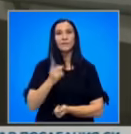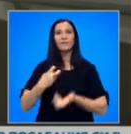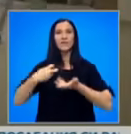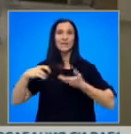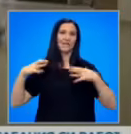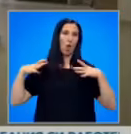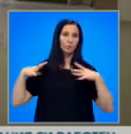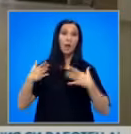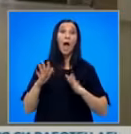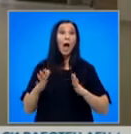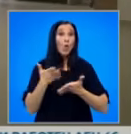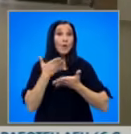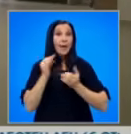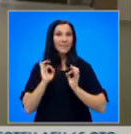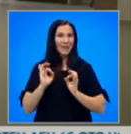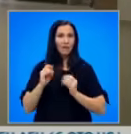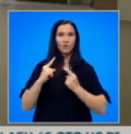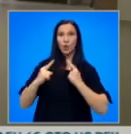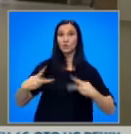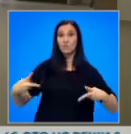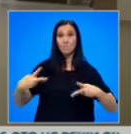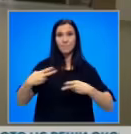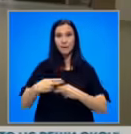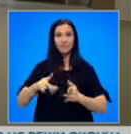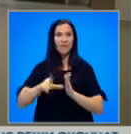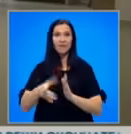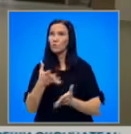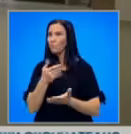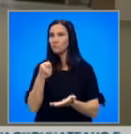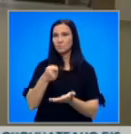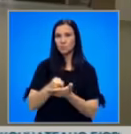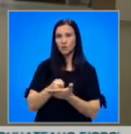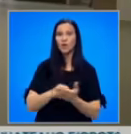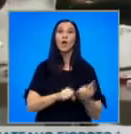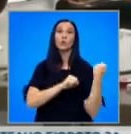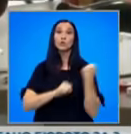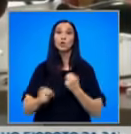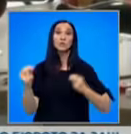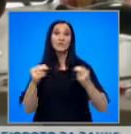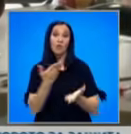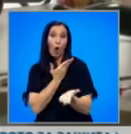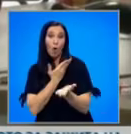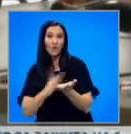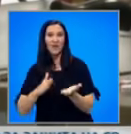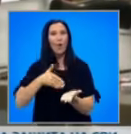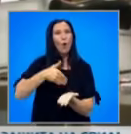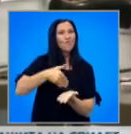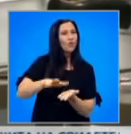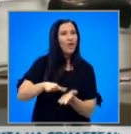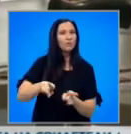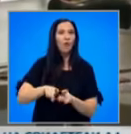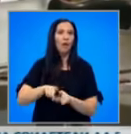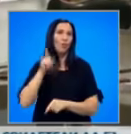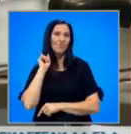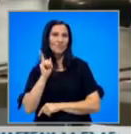излязат в отпуск. Ако няма такъв, договорът им се прекъсва временно без заплащане. Конституционният съвет отхвърли уволнението като